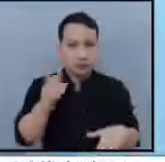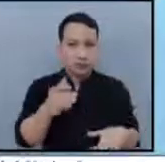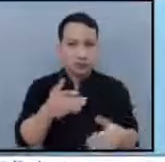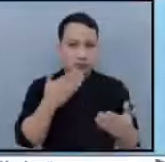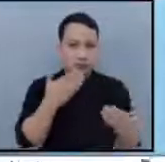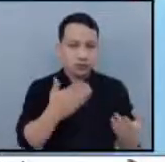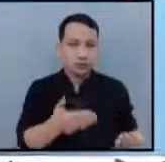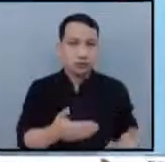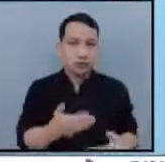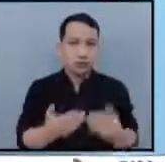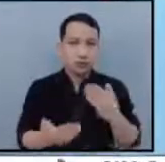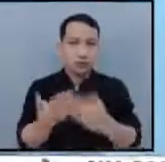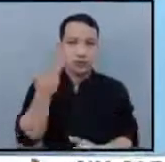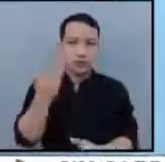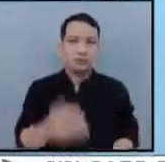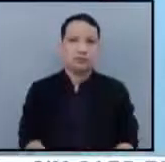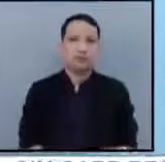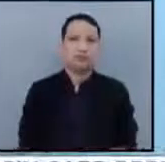Sir, good morning.